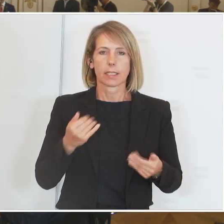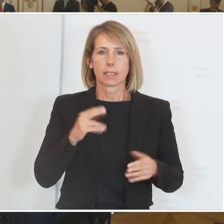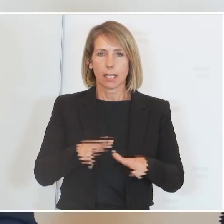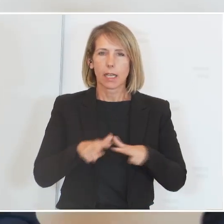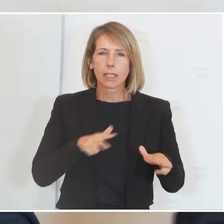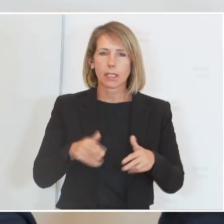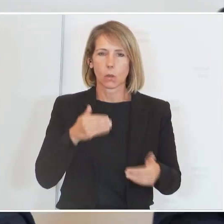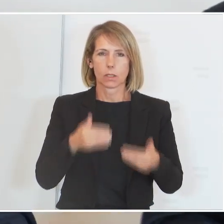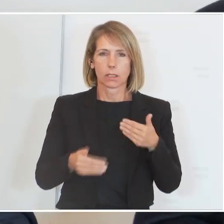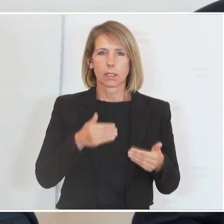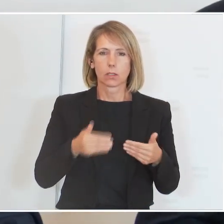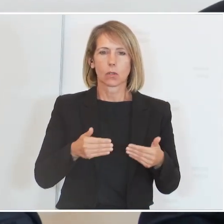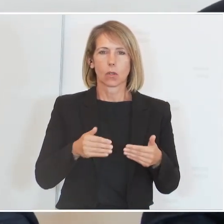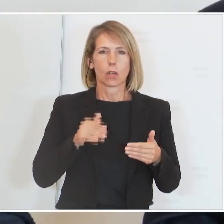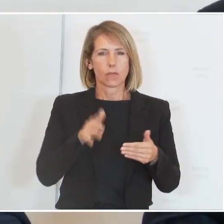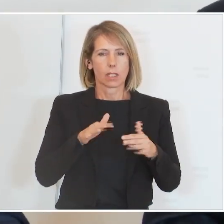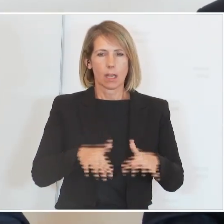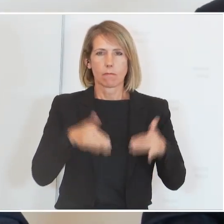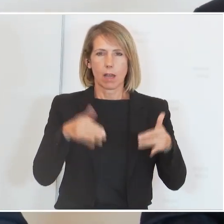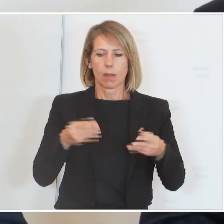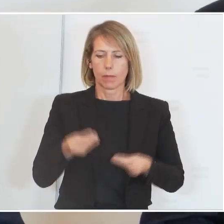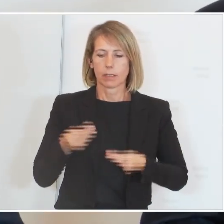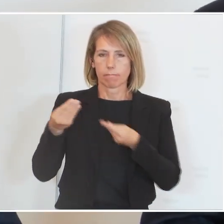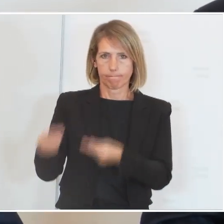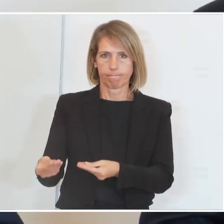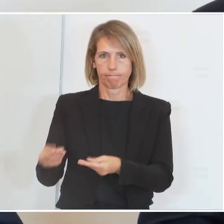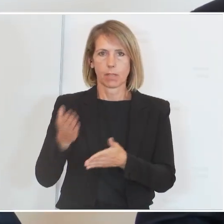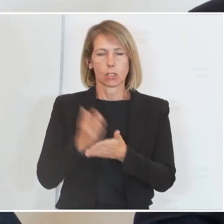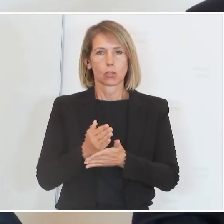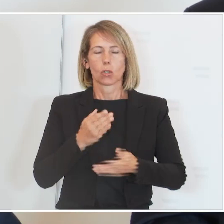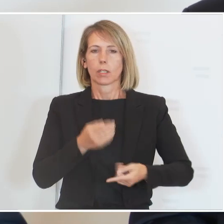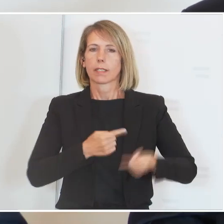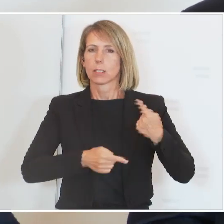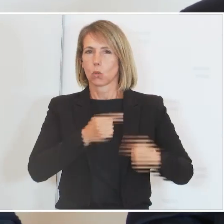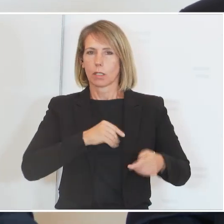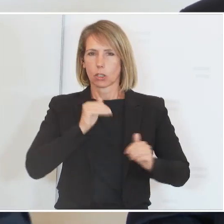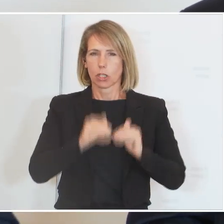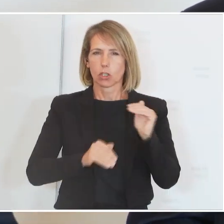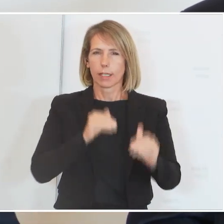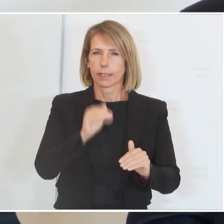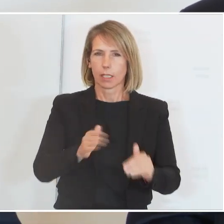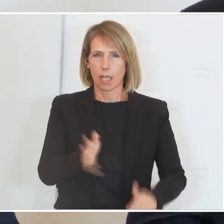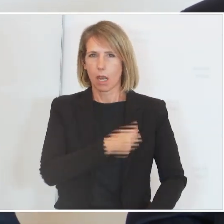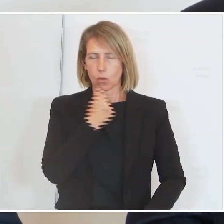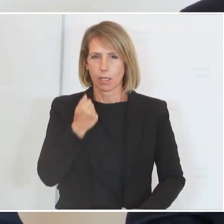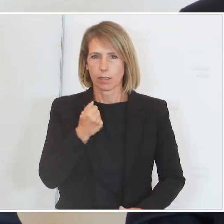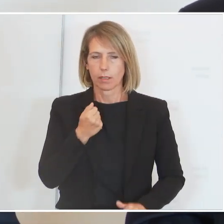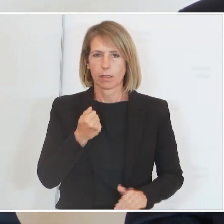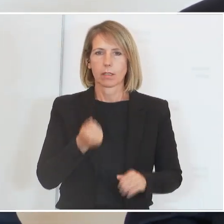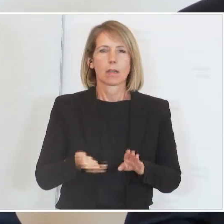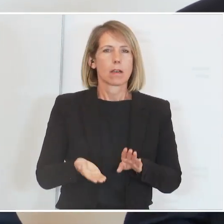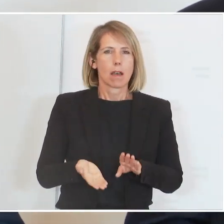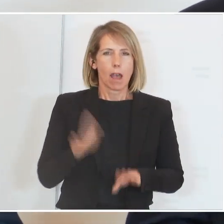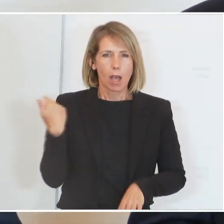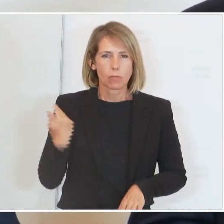was wir Richtung Parlament verabschieden, historische Schritte gelungen, und zwar gleich mehrere. Ich darf es noch einmal in Erinnerung rufen, die Abschaffung der